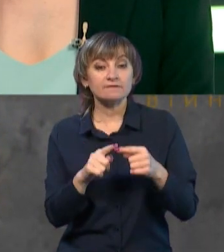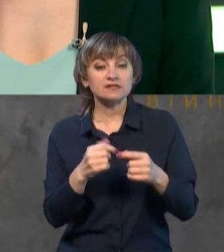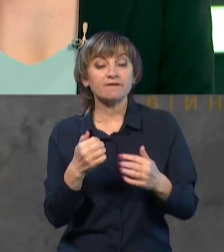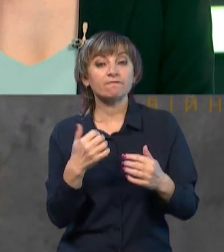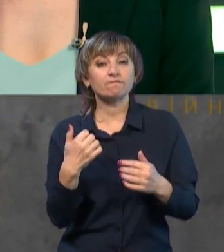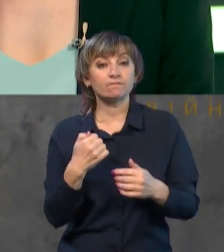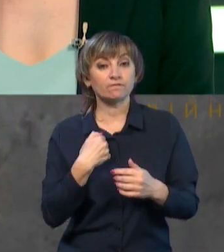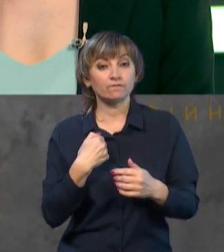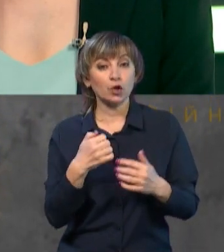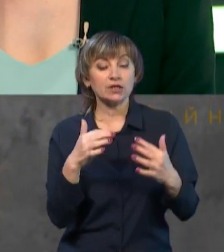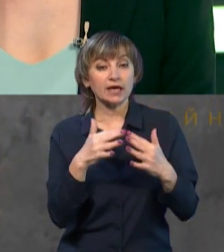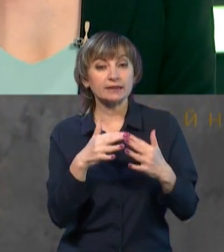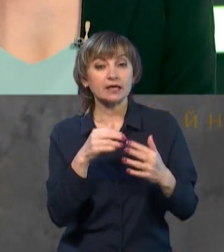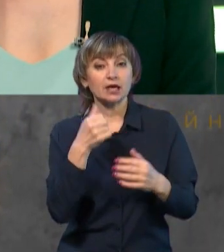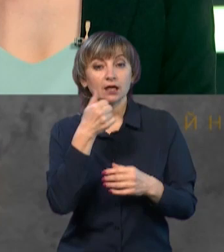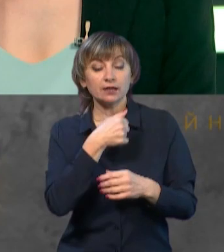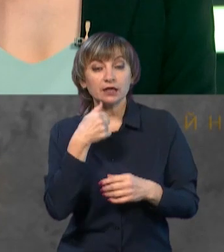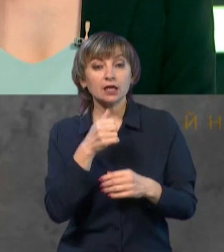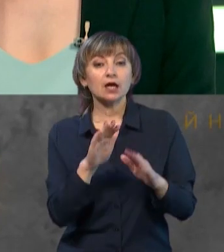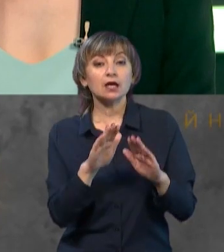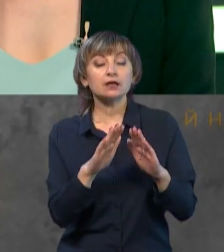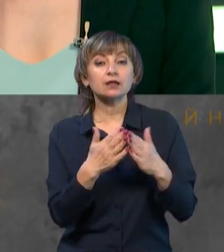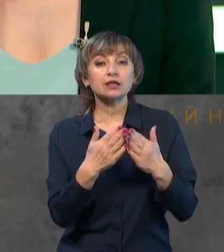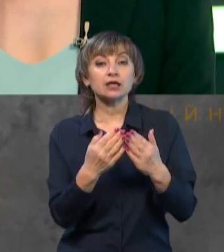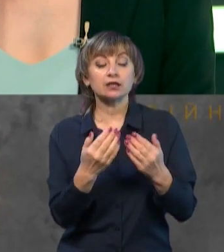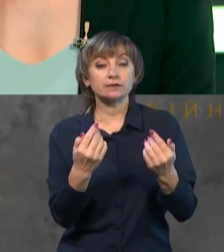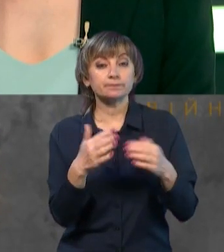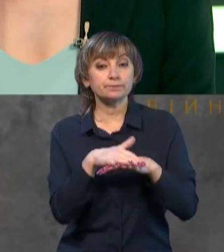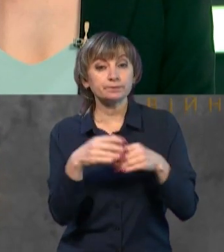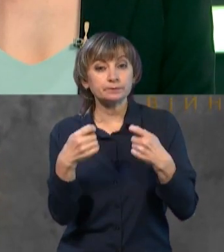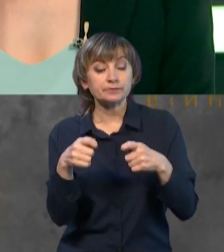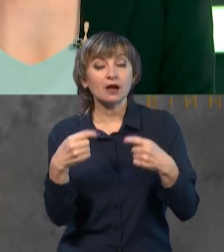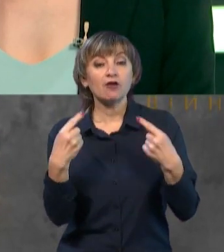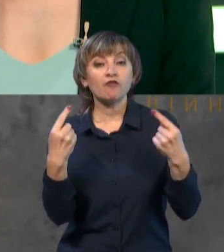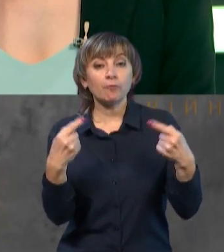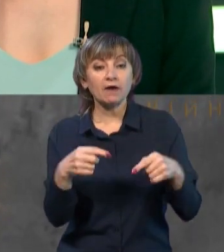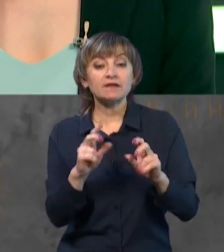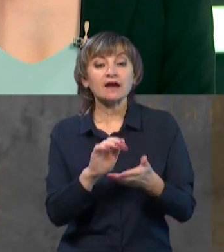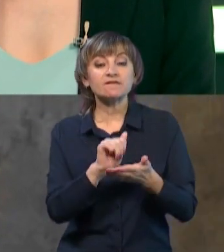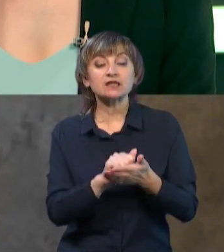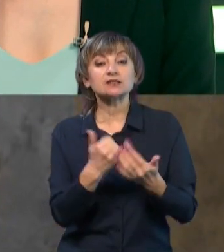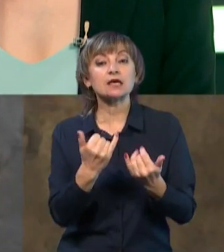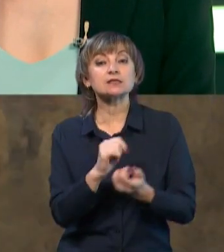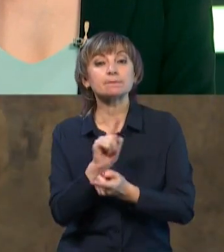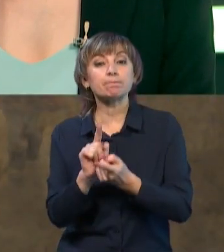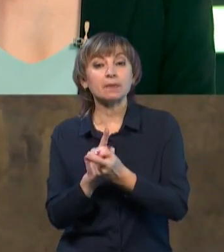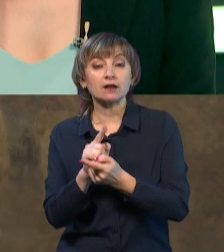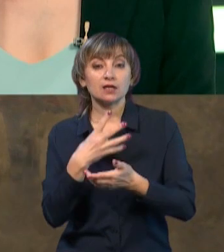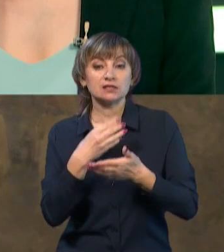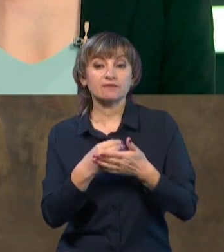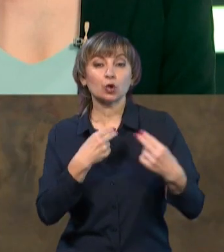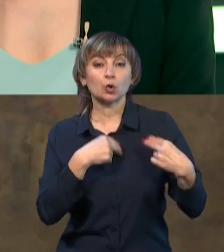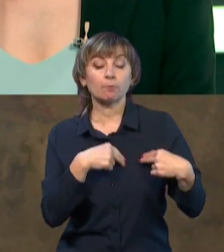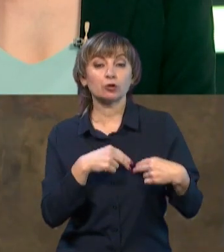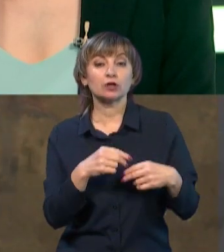воєнний рік ринок книги, він дуже впав. Як видавництва зараз переформатовують свою роботу, аби